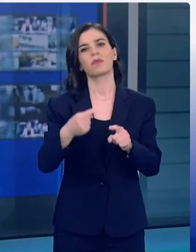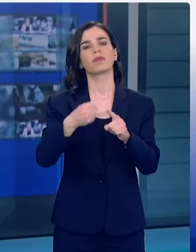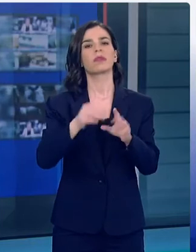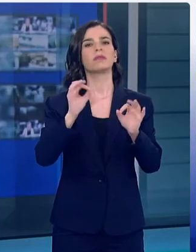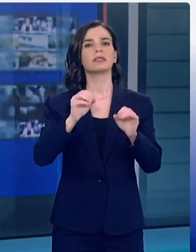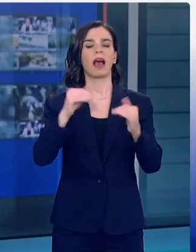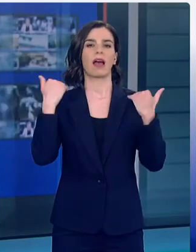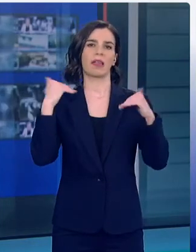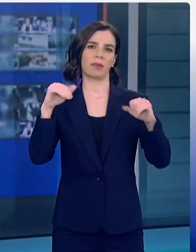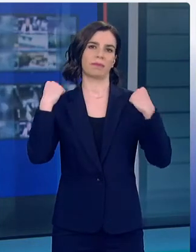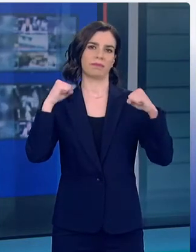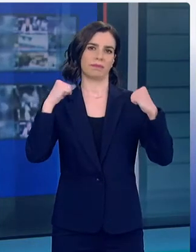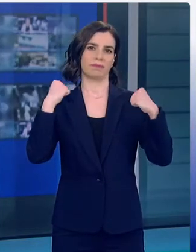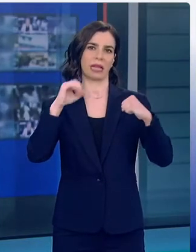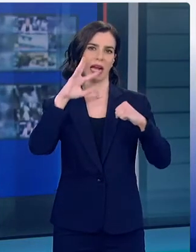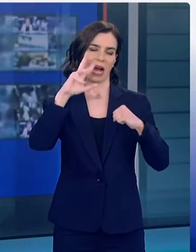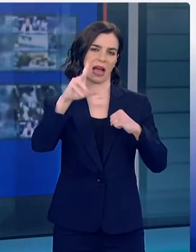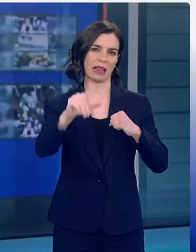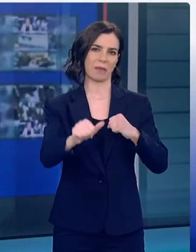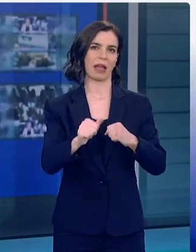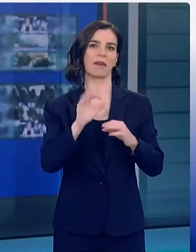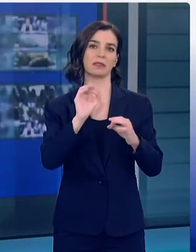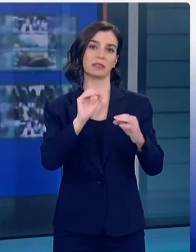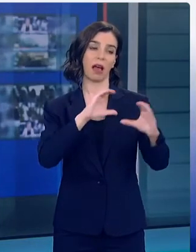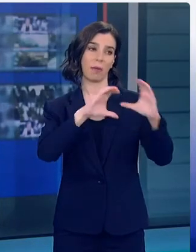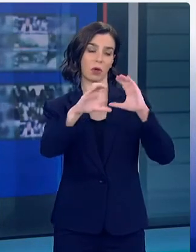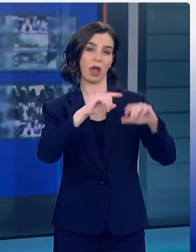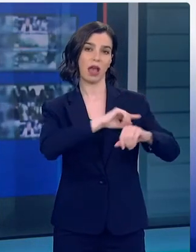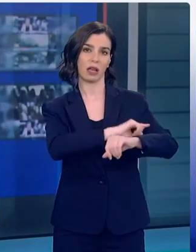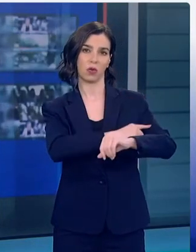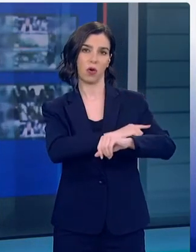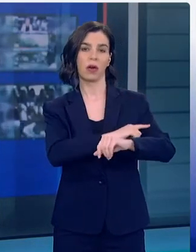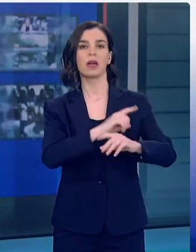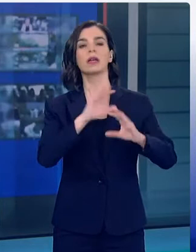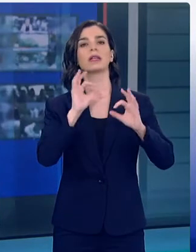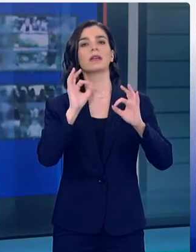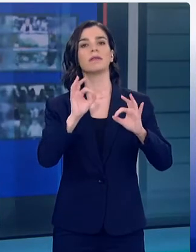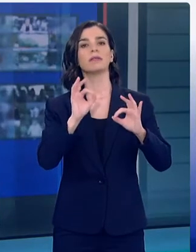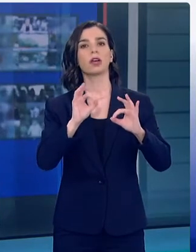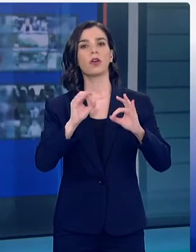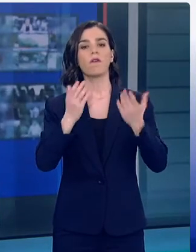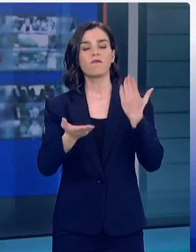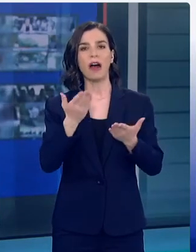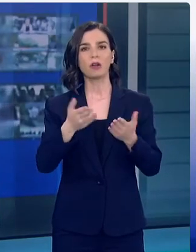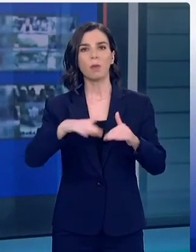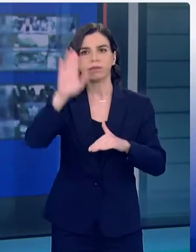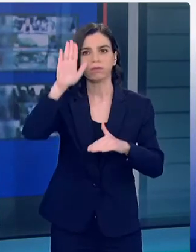τη σωματική μας δραστηριότητα καθημερινά, σε συνεννόηση με τον γιατρό μας και τη διατήρηση φυσιολογικού και σταθερού σωματικού